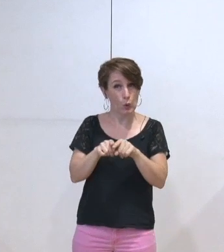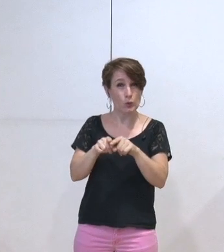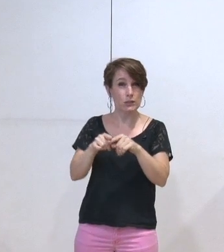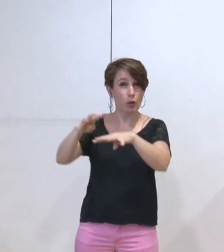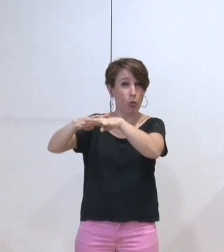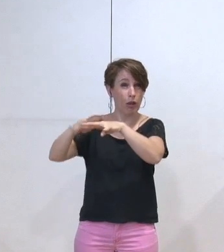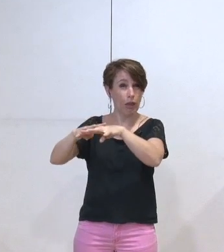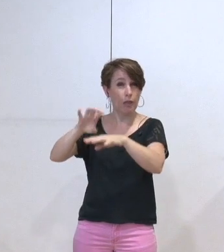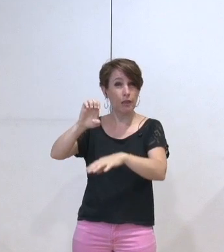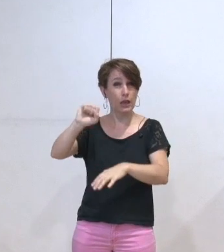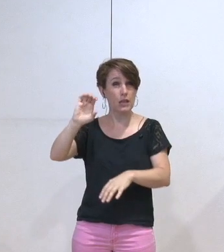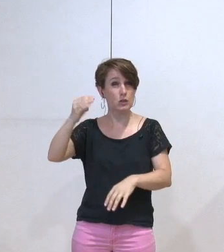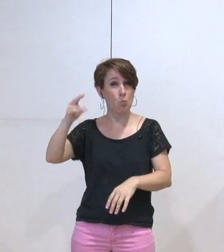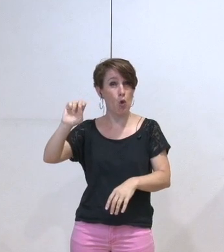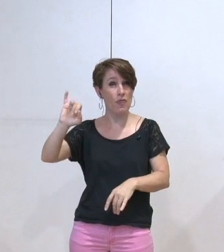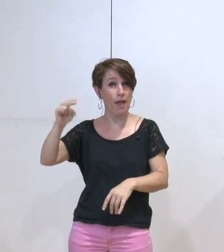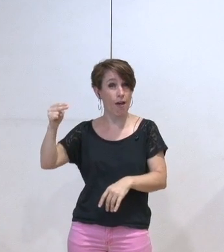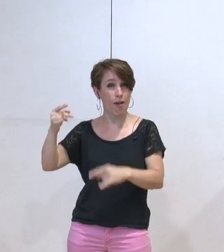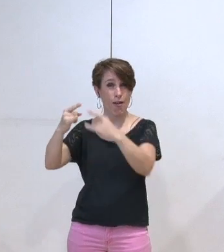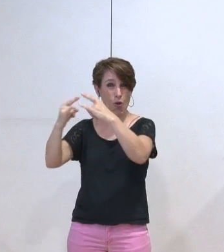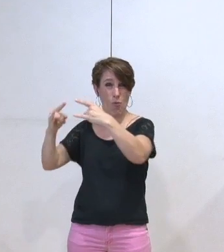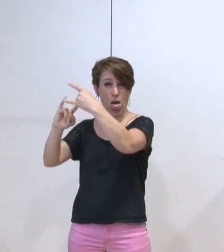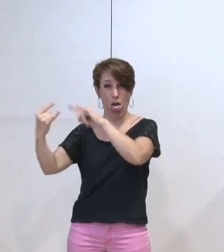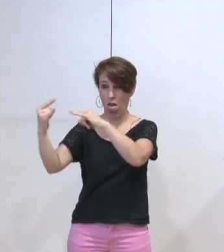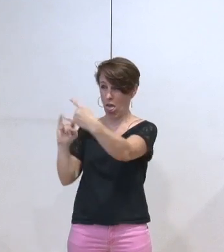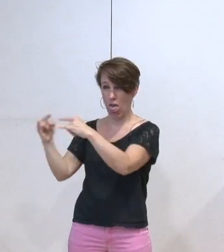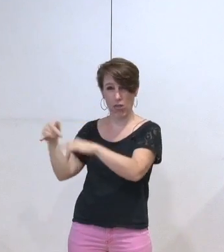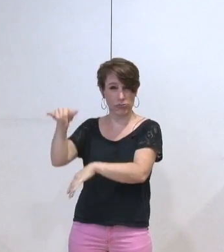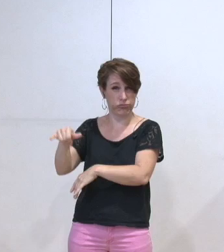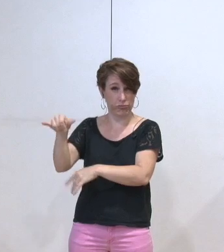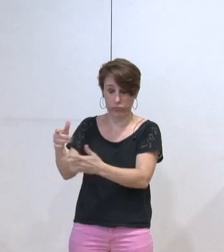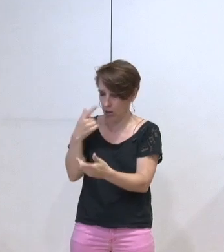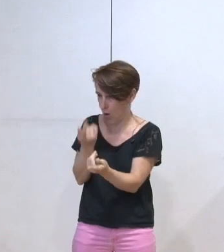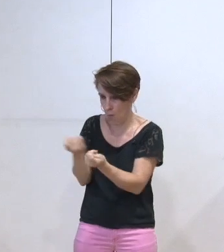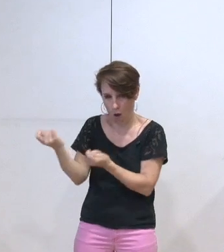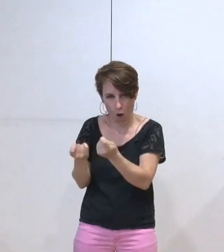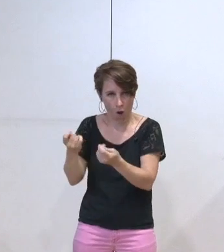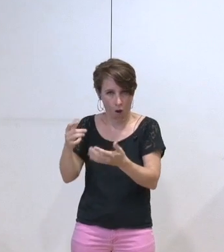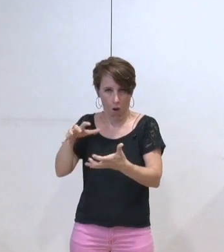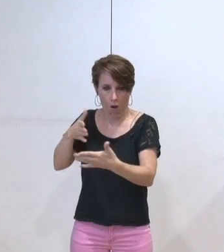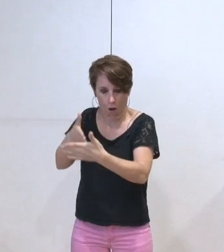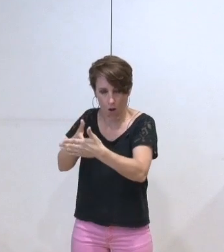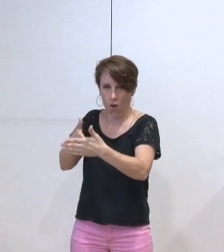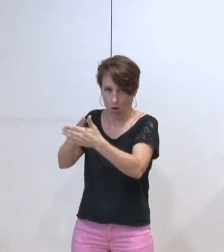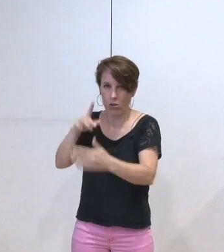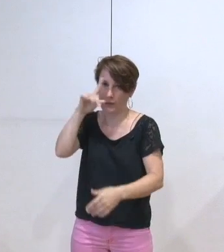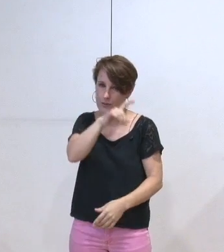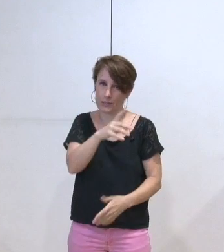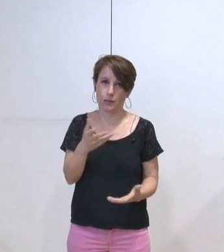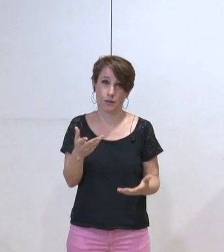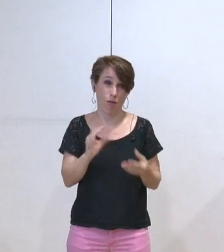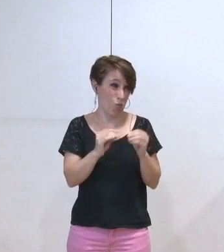constant et collectif nous y reviendrons au cours de ce conseil la problématique du mallogement également dans un autre domaine